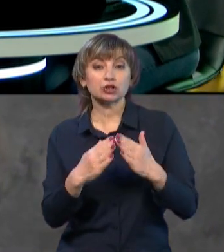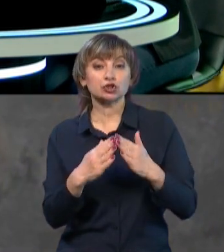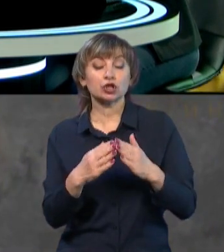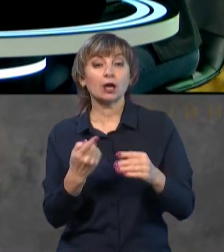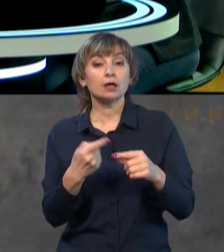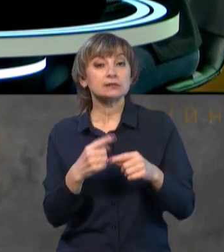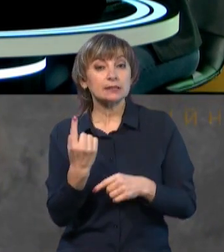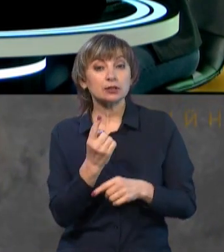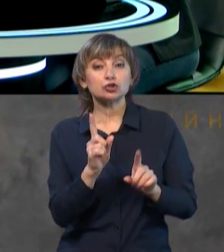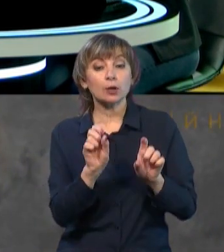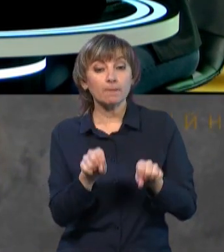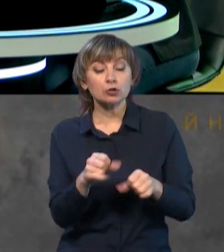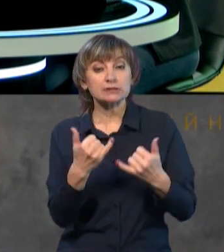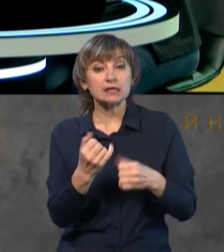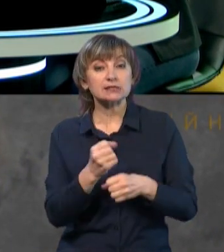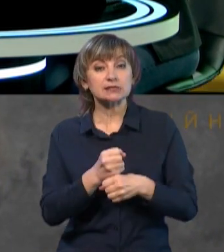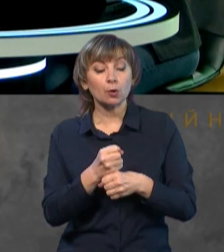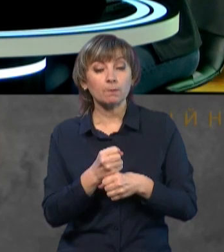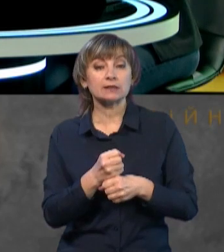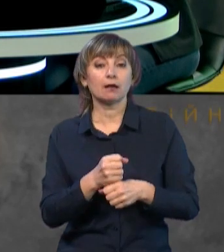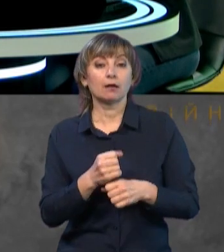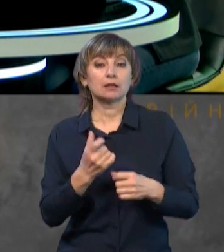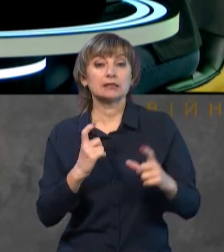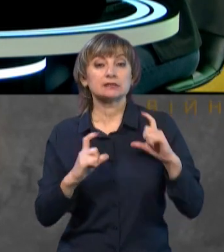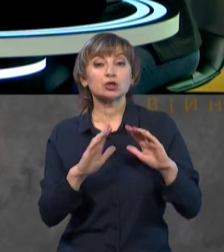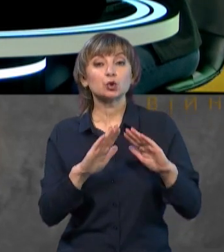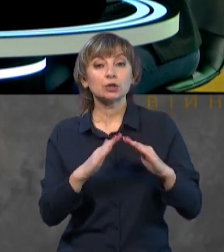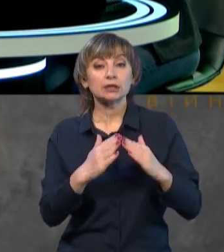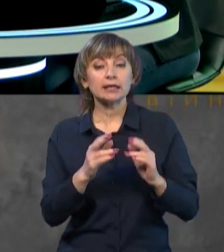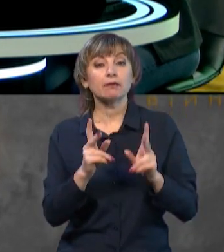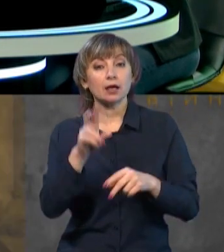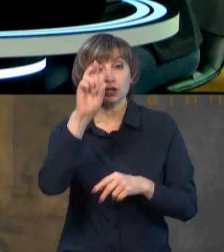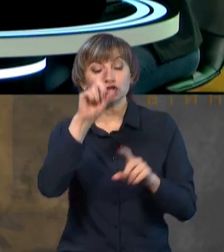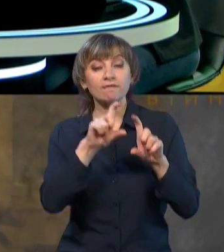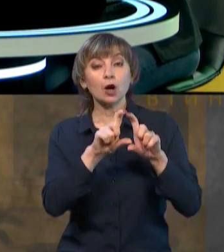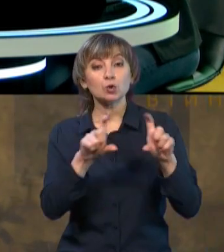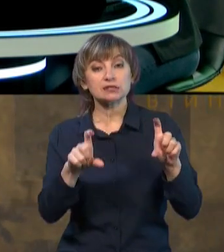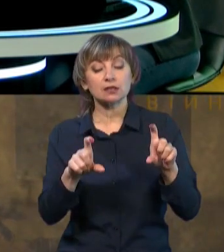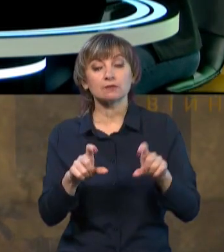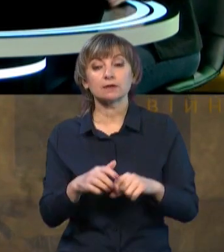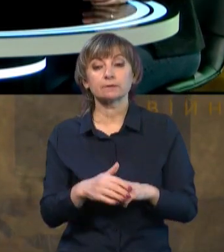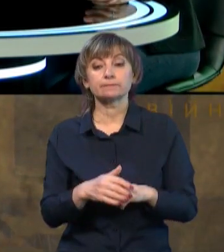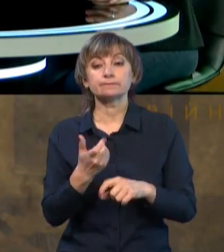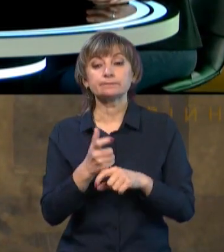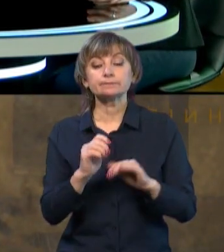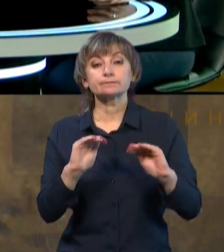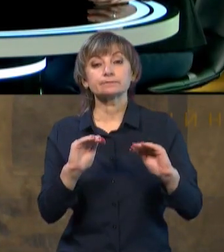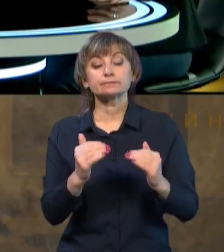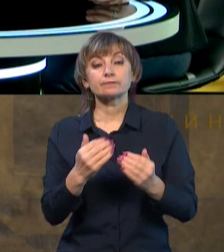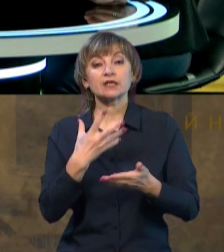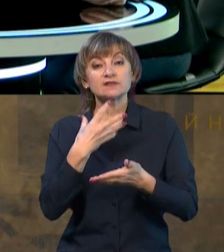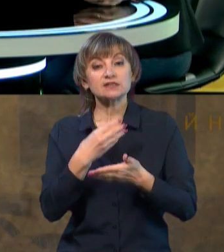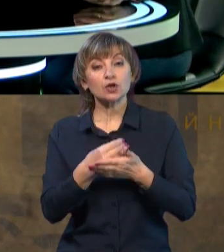Це єдине, що можна зараз зробити, тому що Інститут книги як державна установа дуже обмежений в